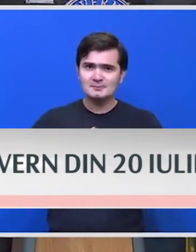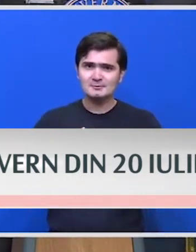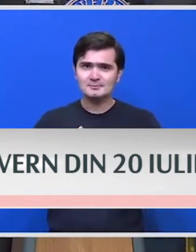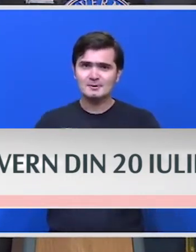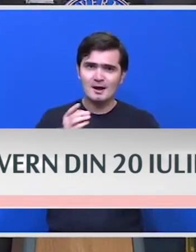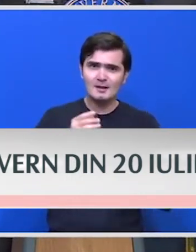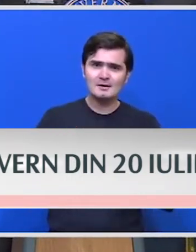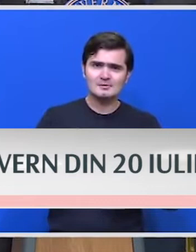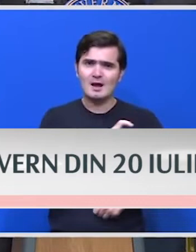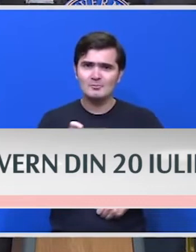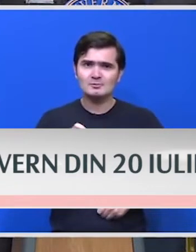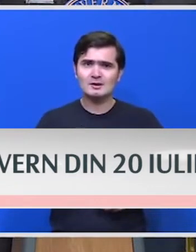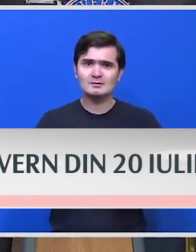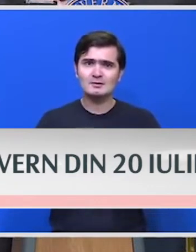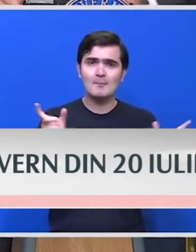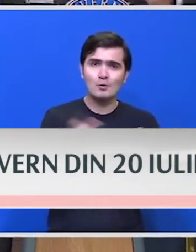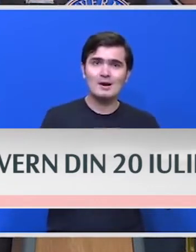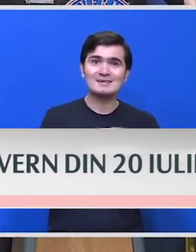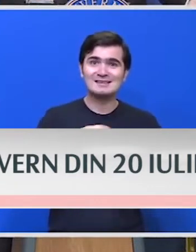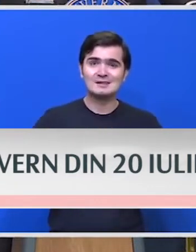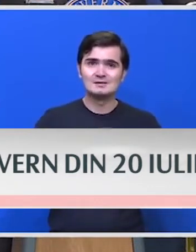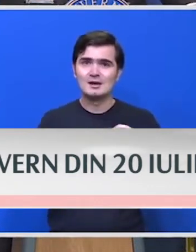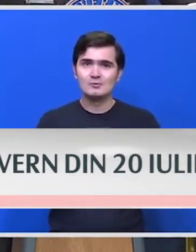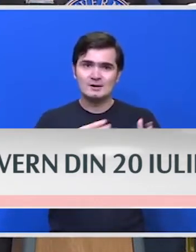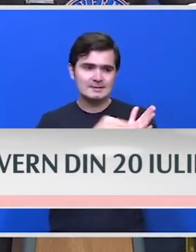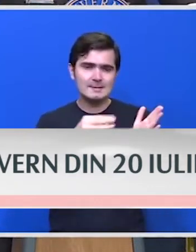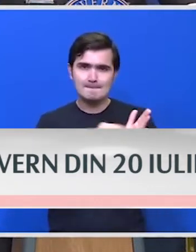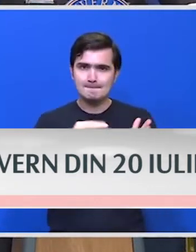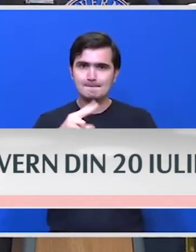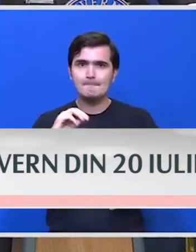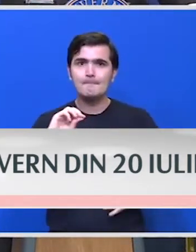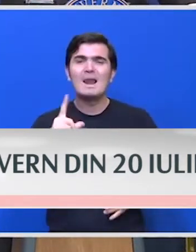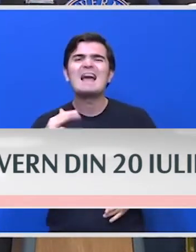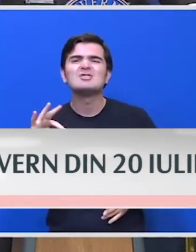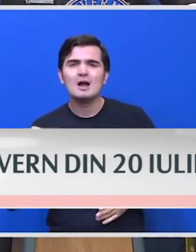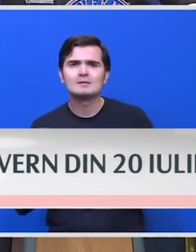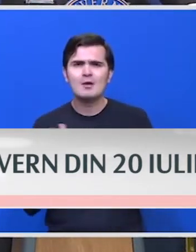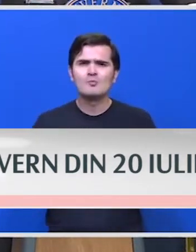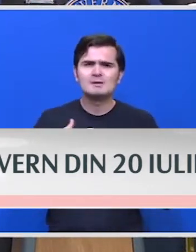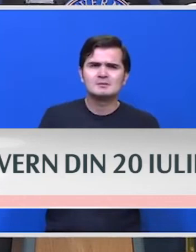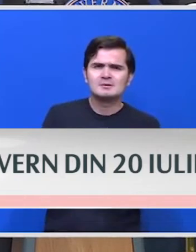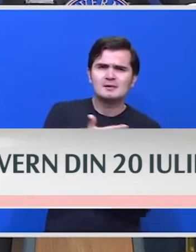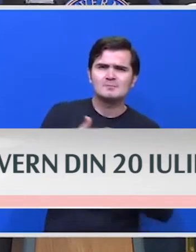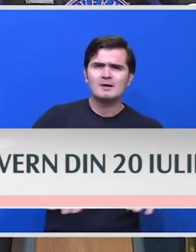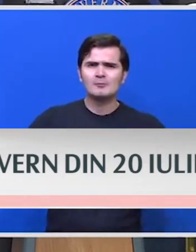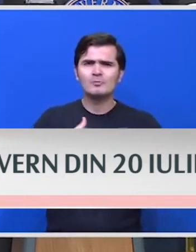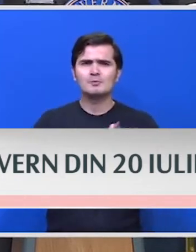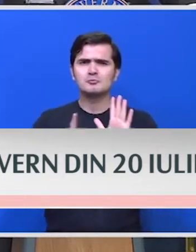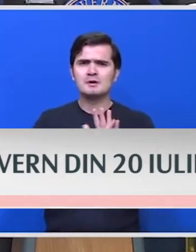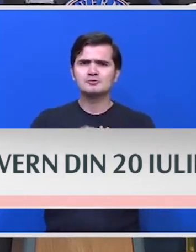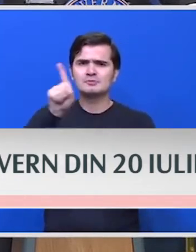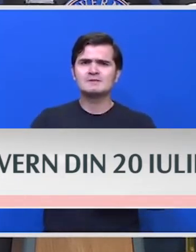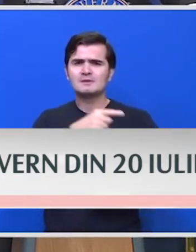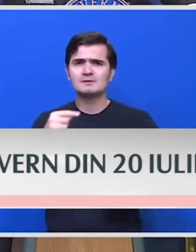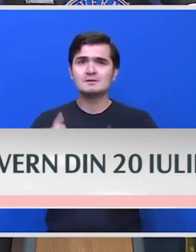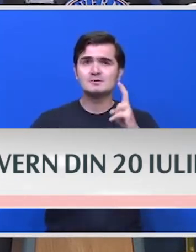instanță acuzațiile sale de plagiat, că acum sunt în dezbatere publică niște legi care desființează o instituție care ar